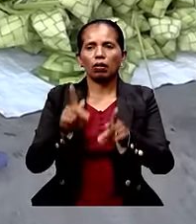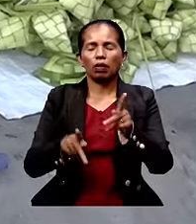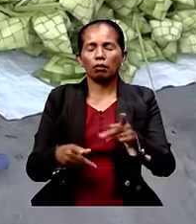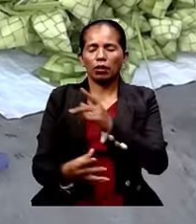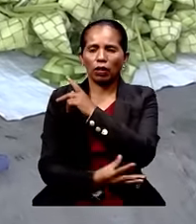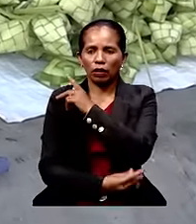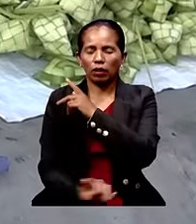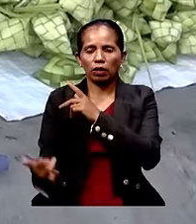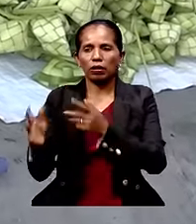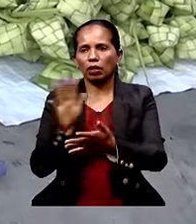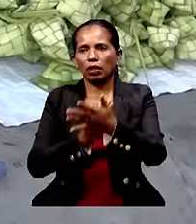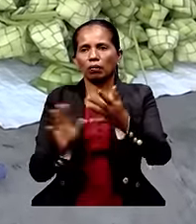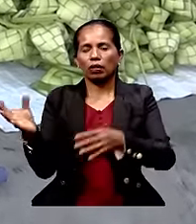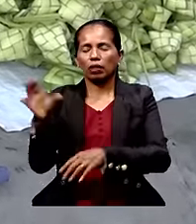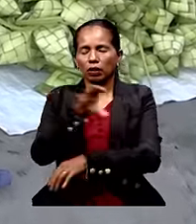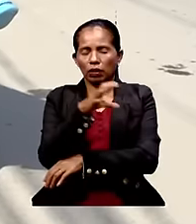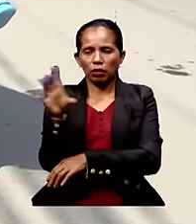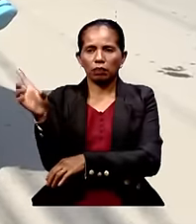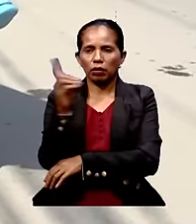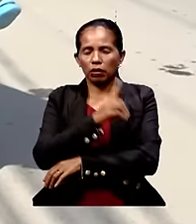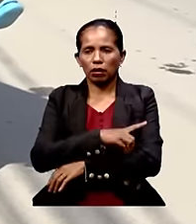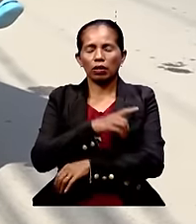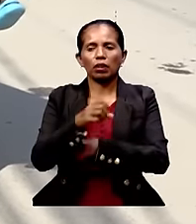laik selebra lorong natal ho tinang fong ho familia.